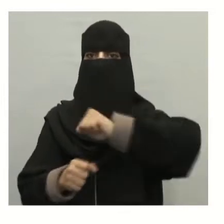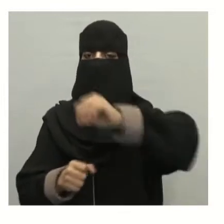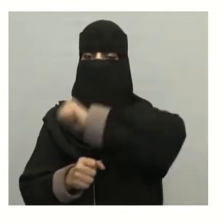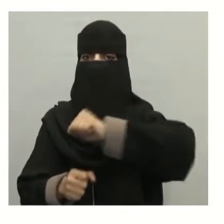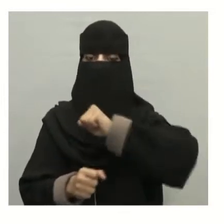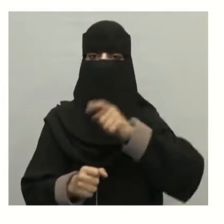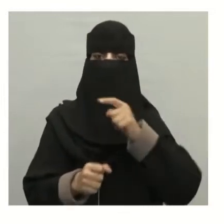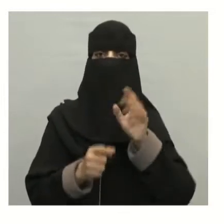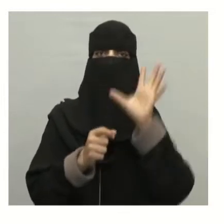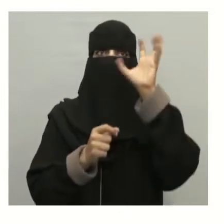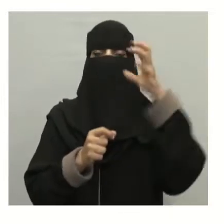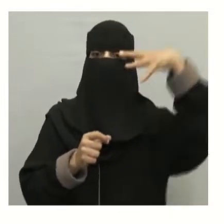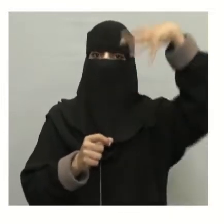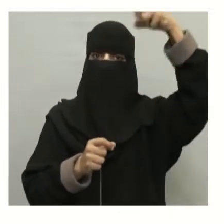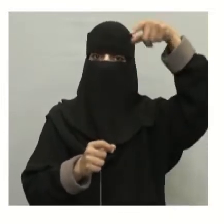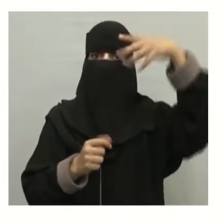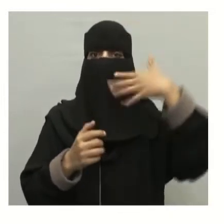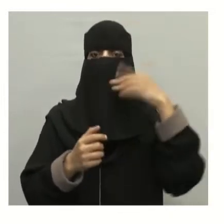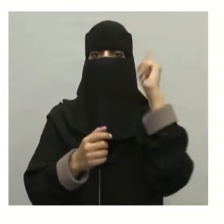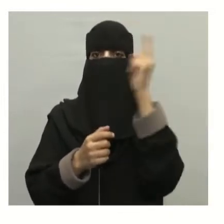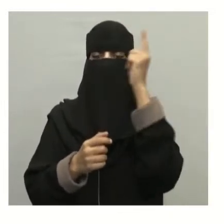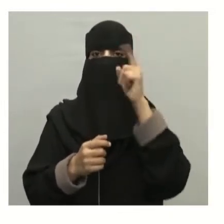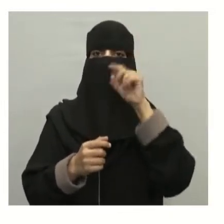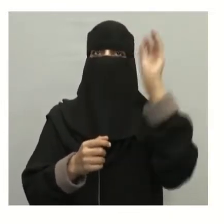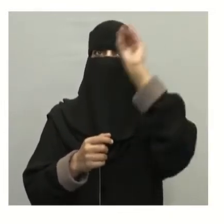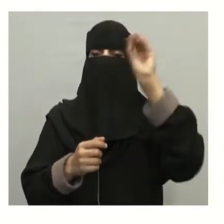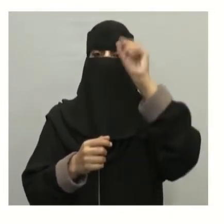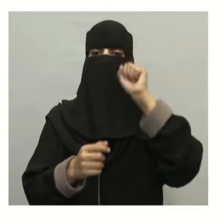كذلك شفاط المطبخ أيضاً يحتاج إلى تنظيف.